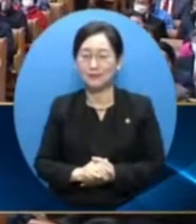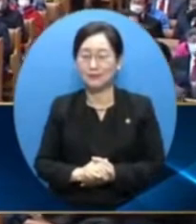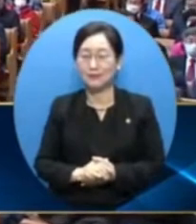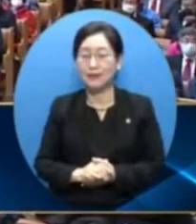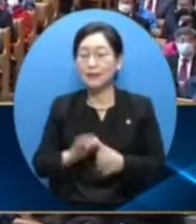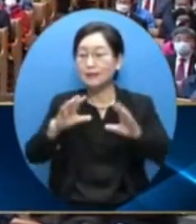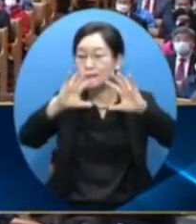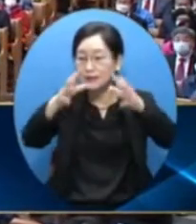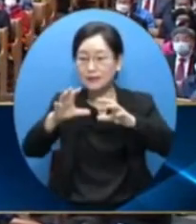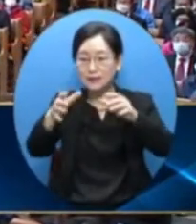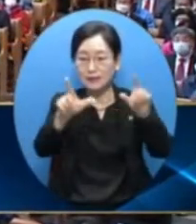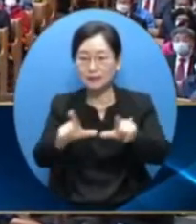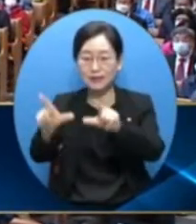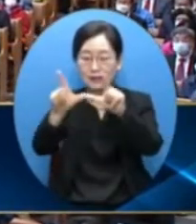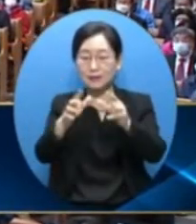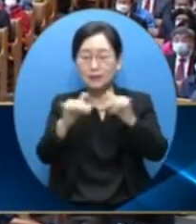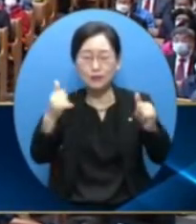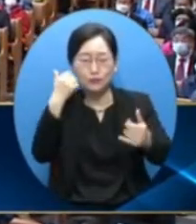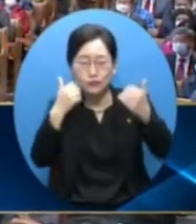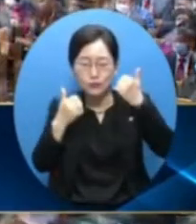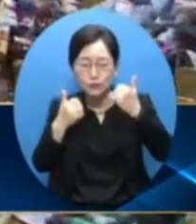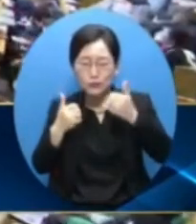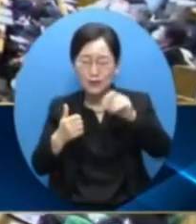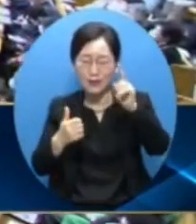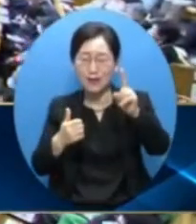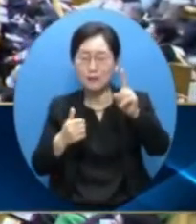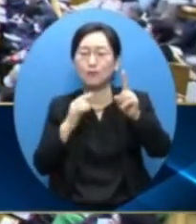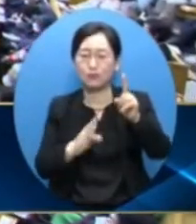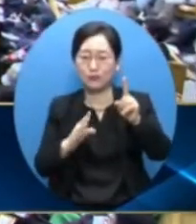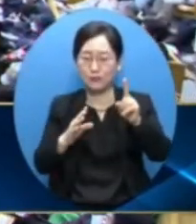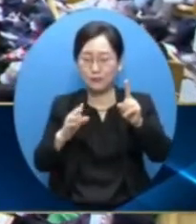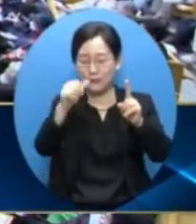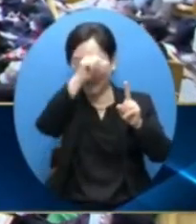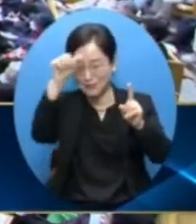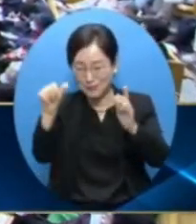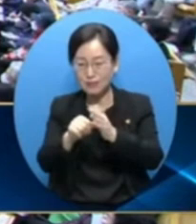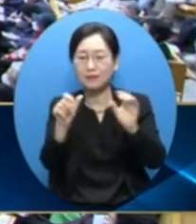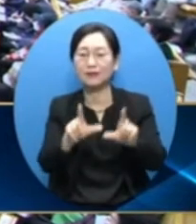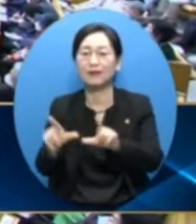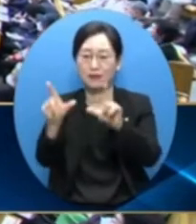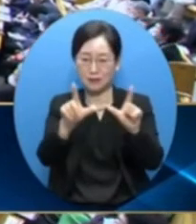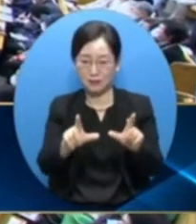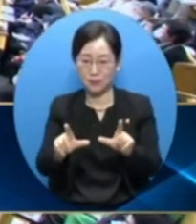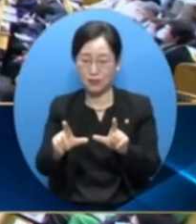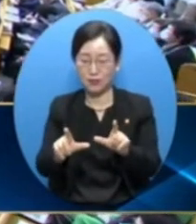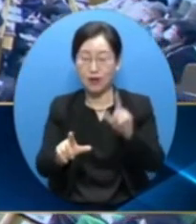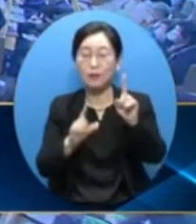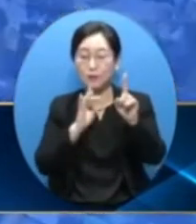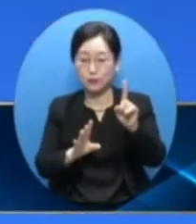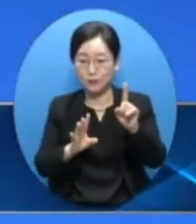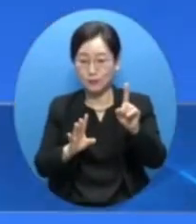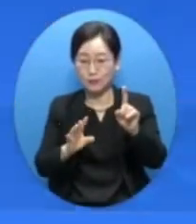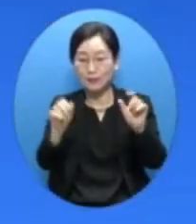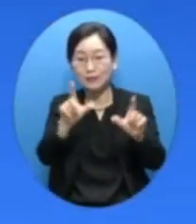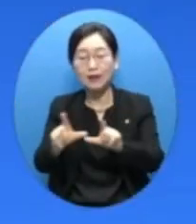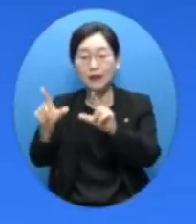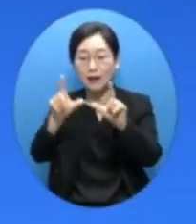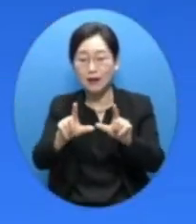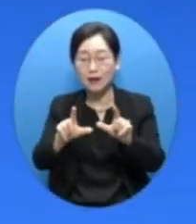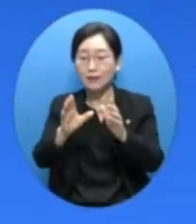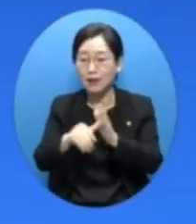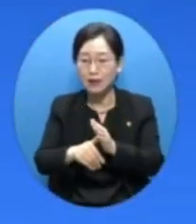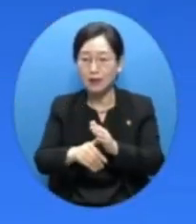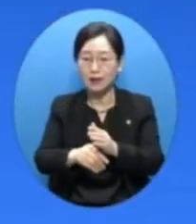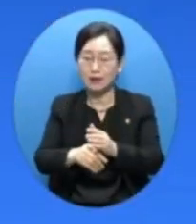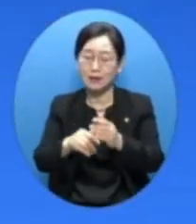이 생을 살아가는 사람은 그 누구나 단 한 번뿐인 인생을 살아갑니다. 단 한 번뿐인 인생을 살아갈 때 정말 의미